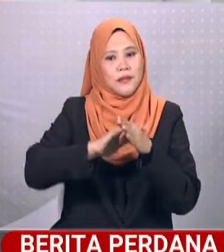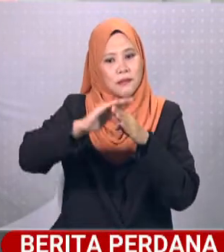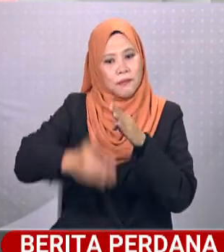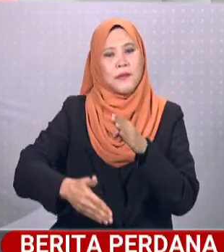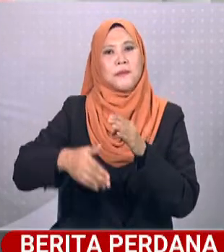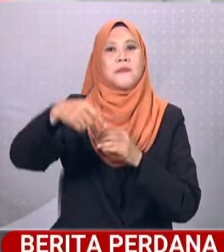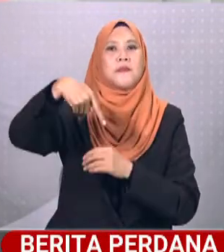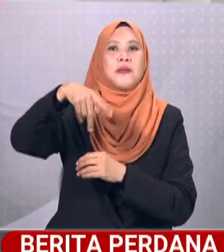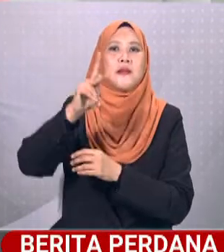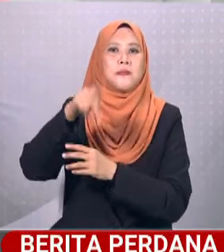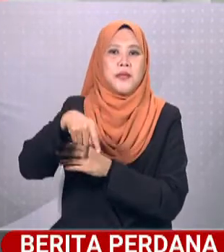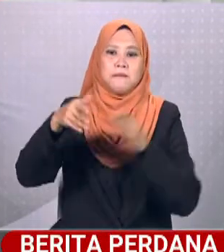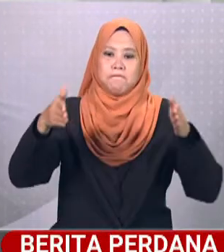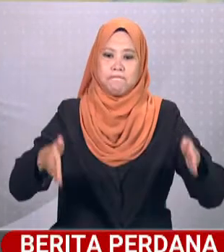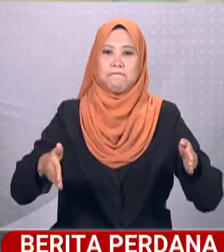tempoh PKP.